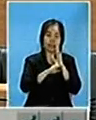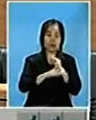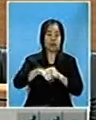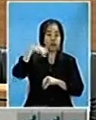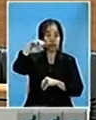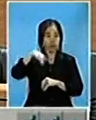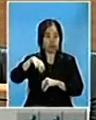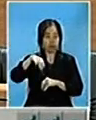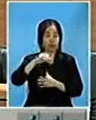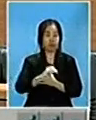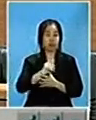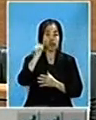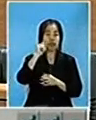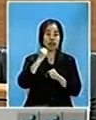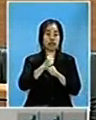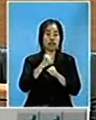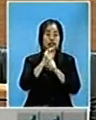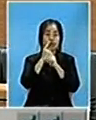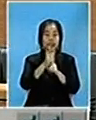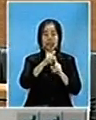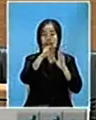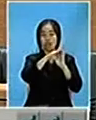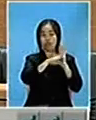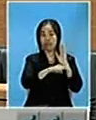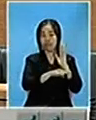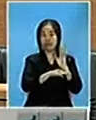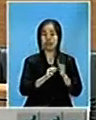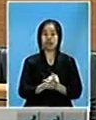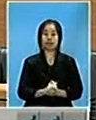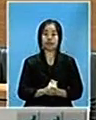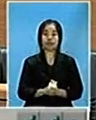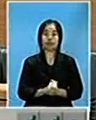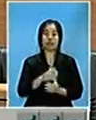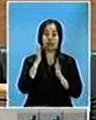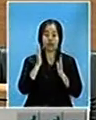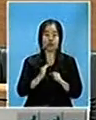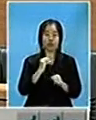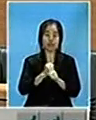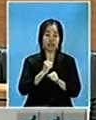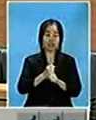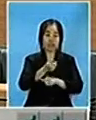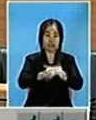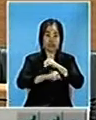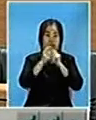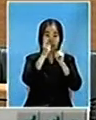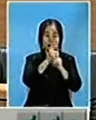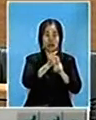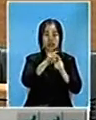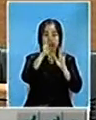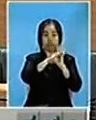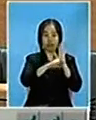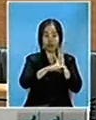หรือสถาบันที่ปฏิบัติตามหลักการนั้นและผู้ปฏิบัติในนามขององค์